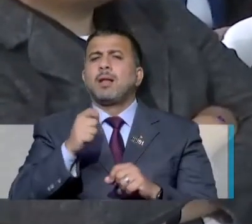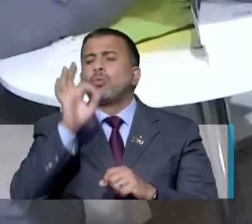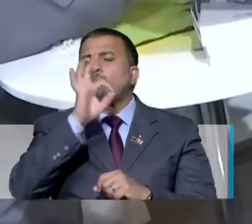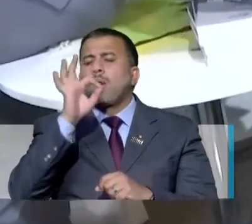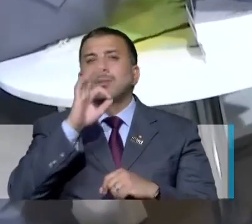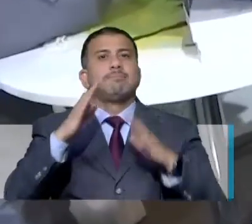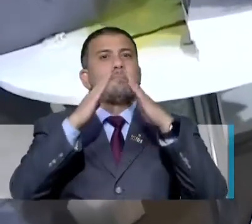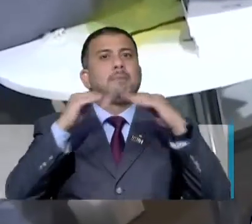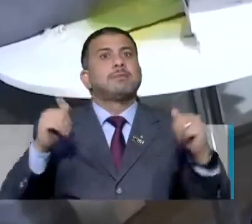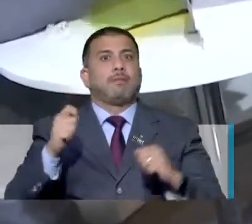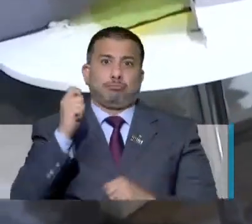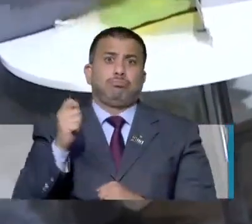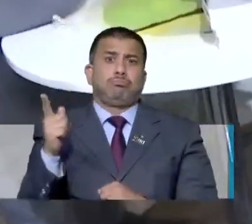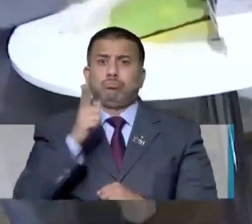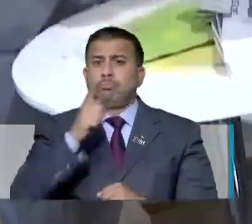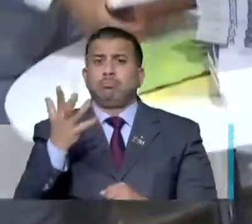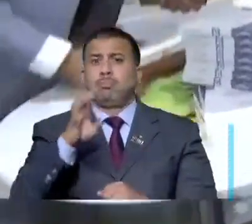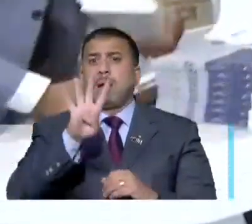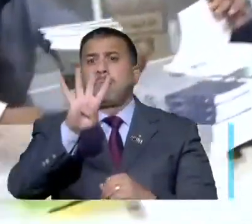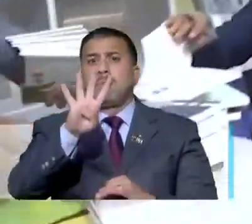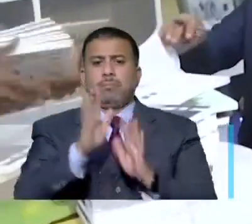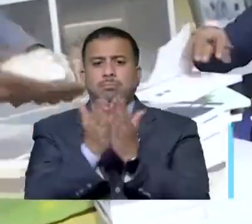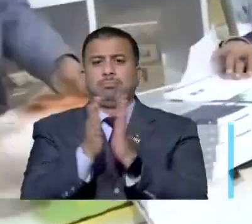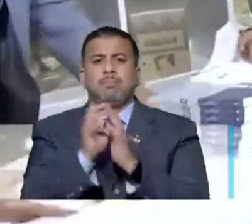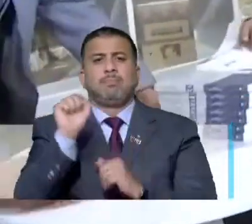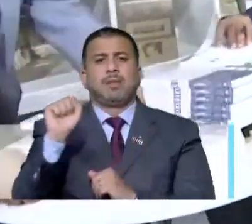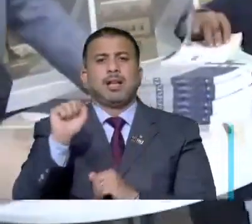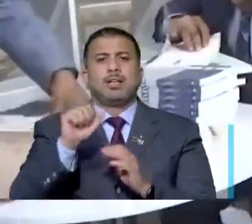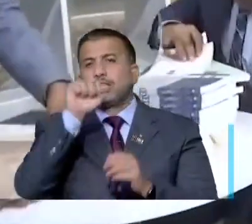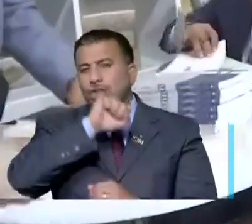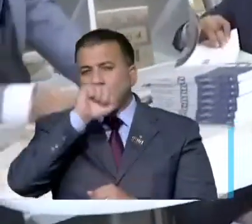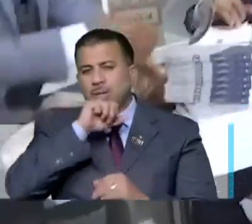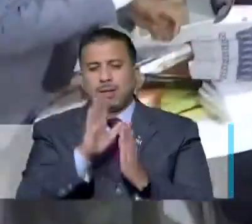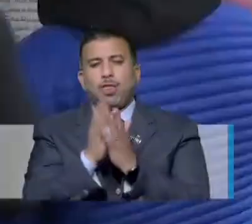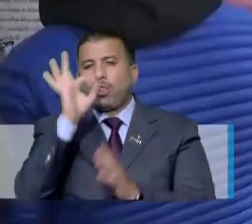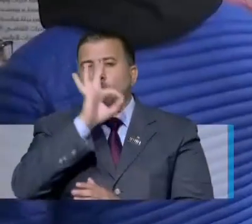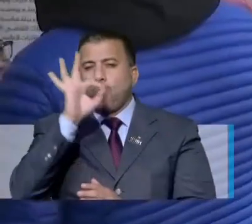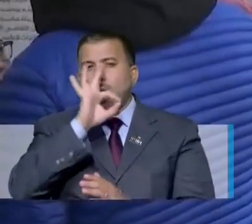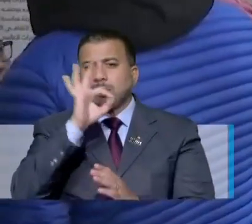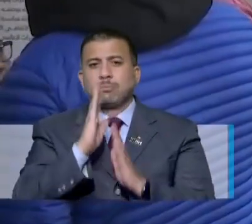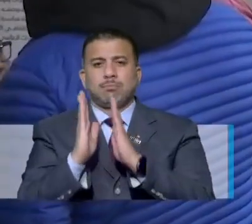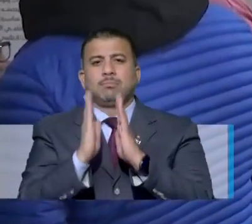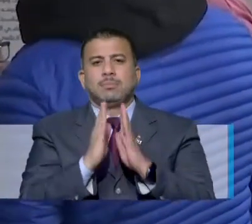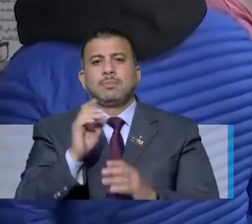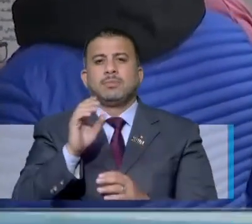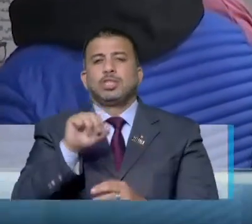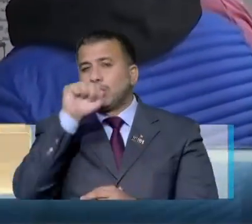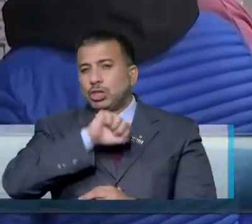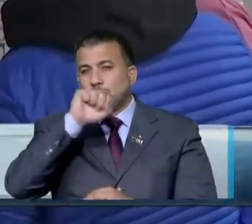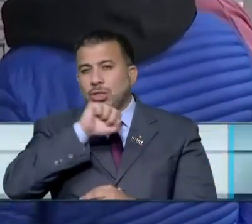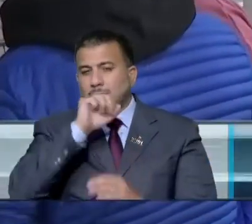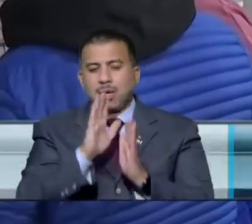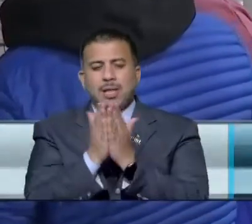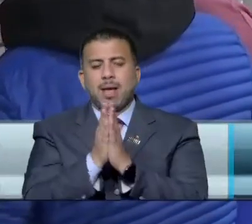المصري، وفيها تم توقيع 4 كتب من إصدارات معهد الشارقة للتراث. أصدر لمعهد الشارقة